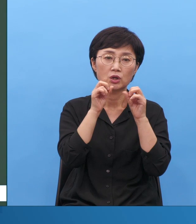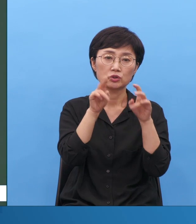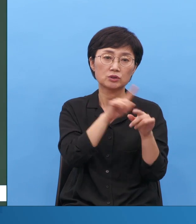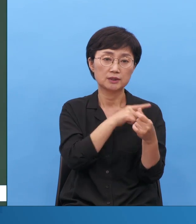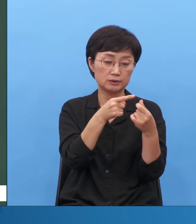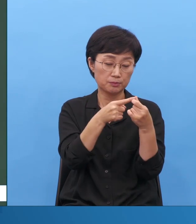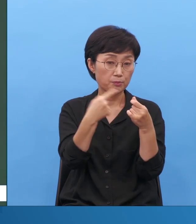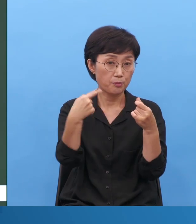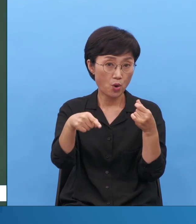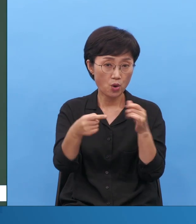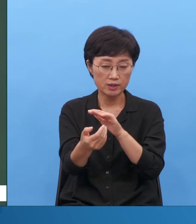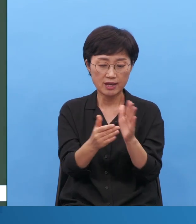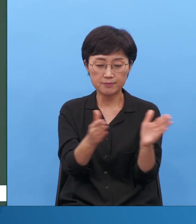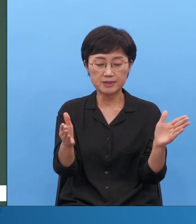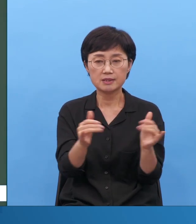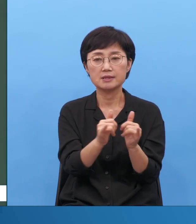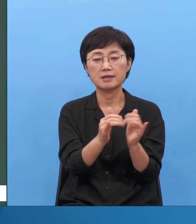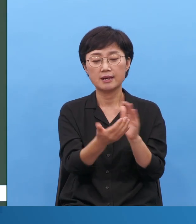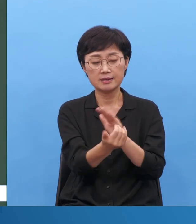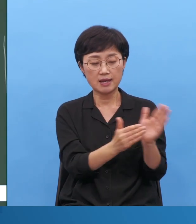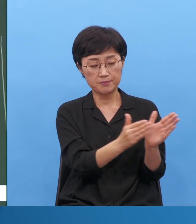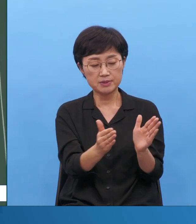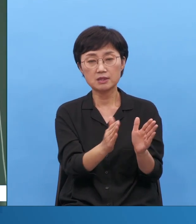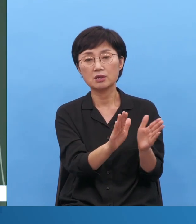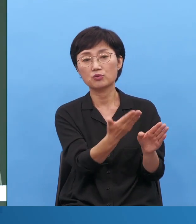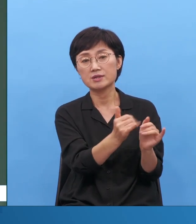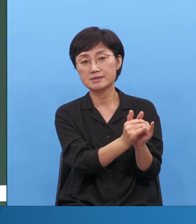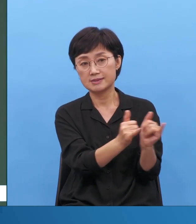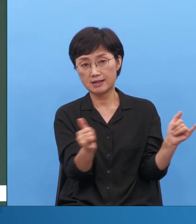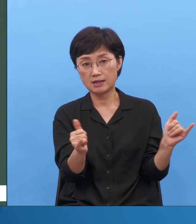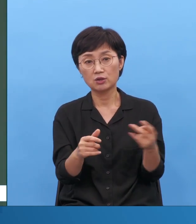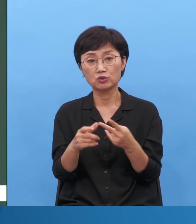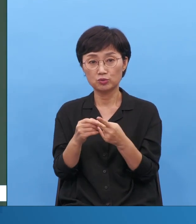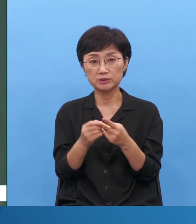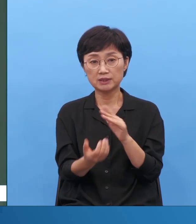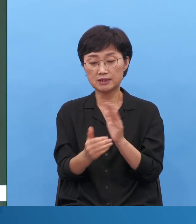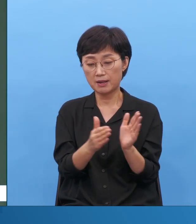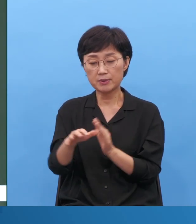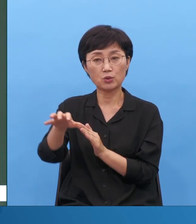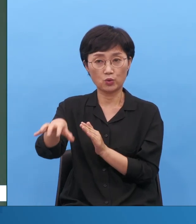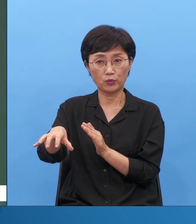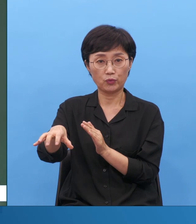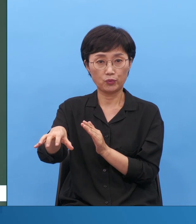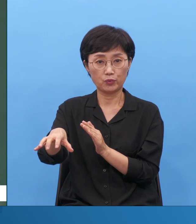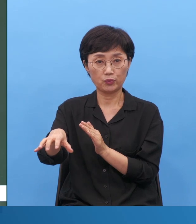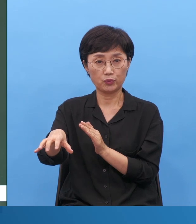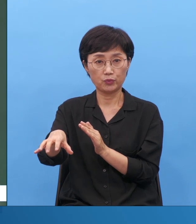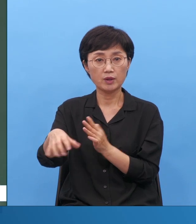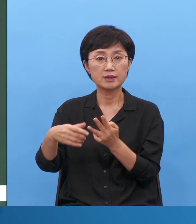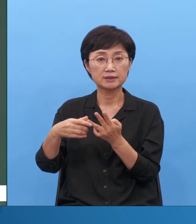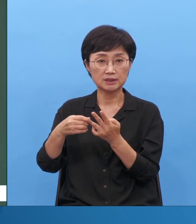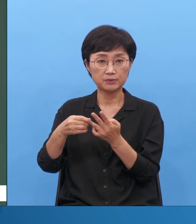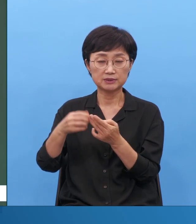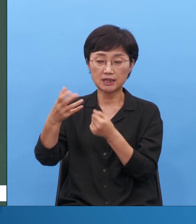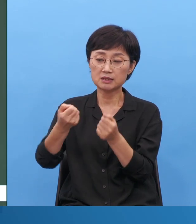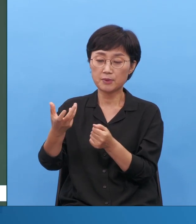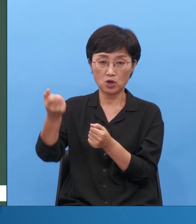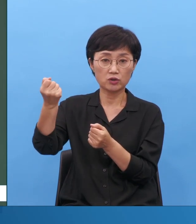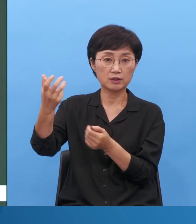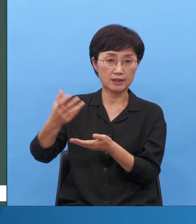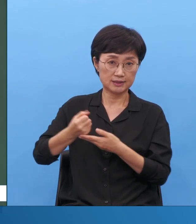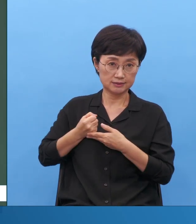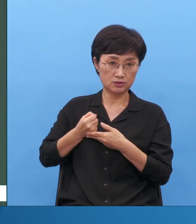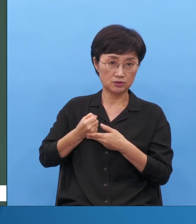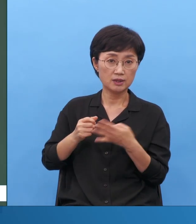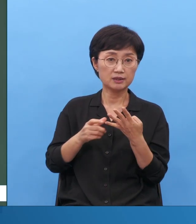키는 예비된 자입니다. 두 번째 키는 예비된 곳입니다. 그 다음에 하나님의 것을 가진 자입니다. 마지막